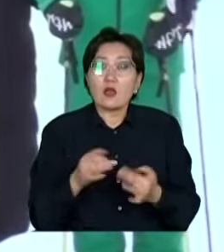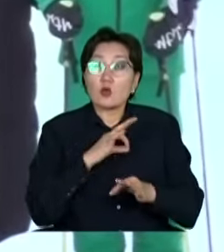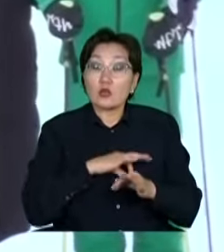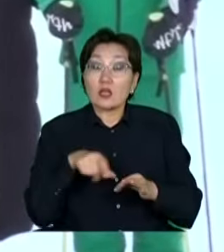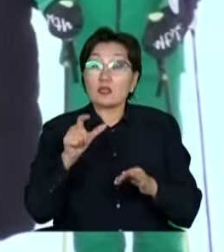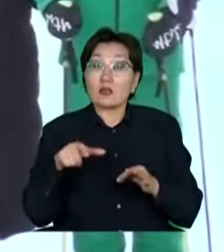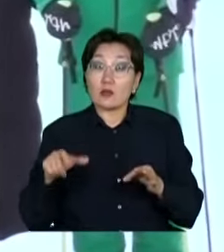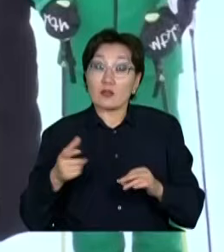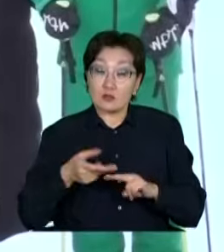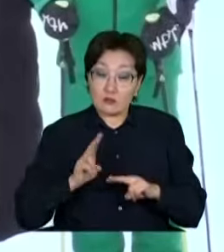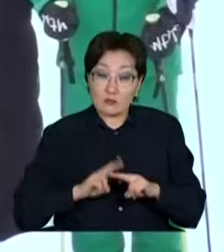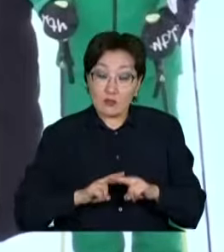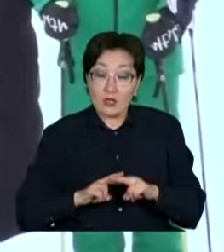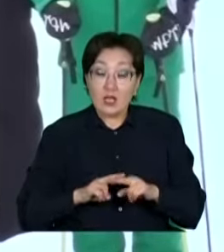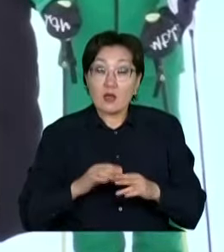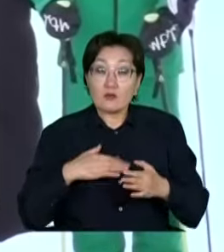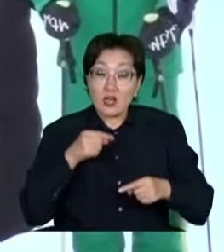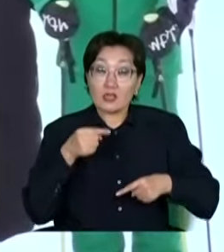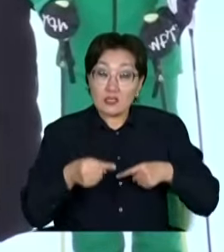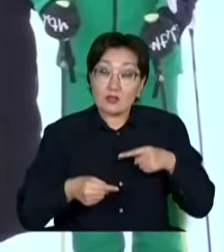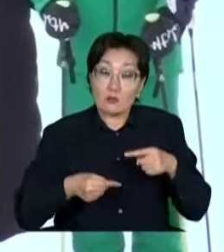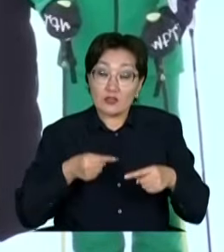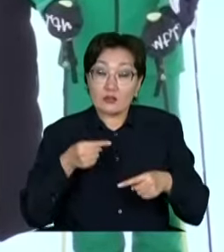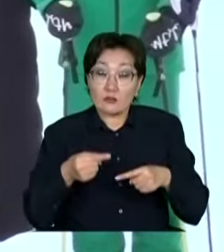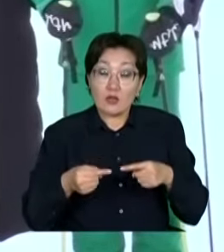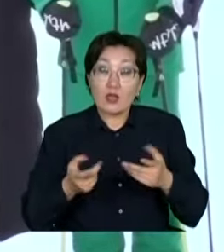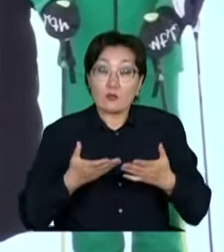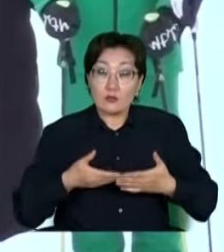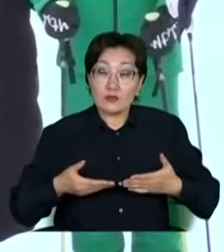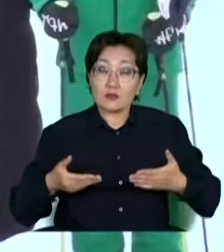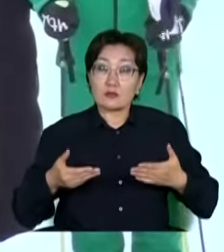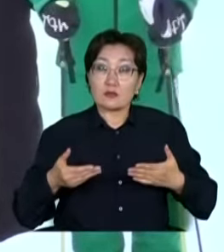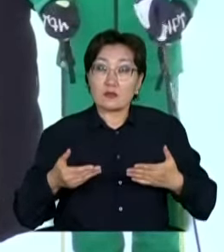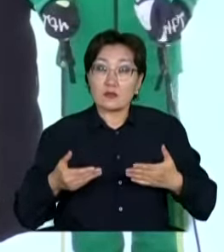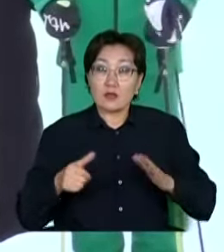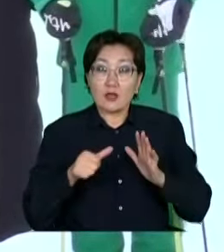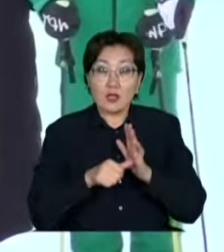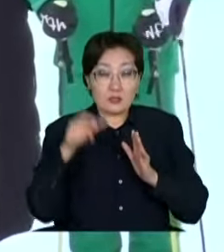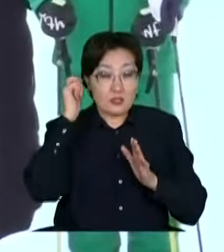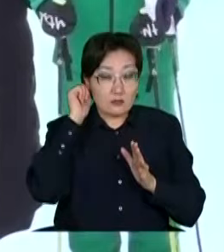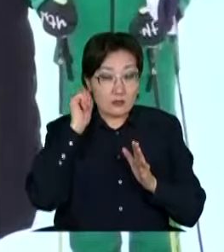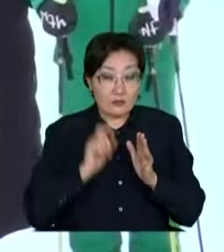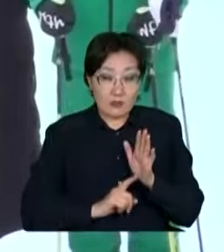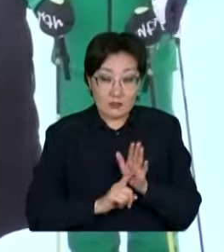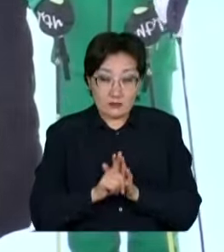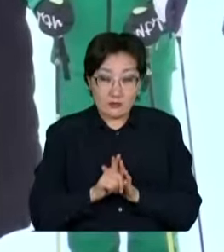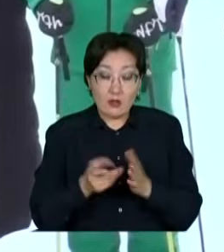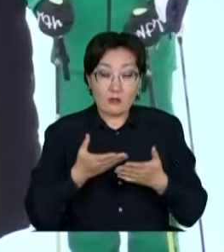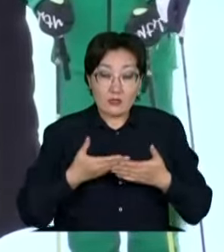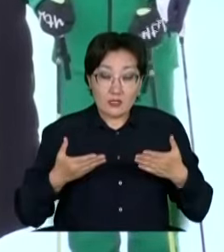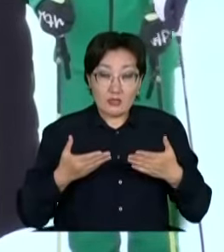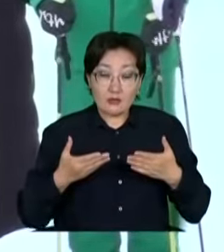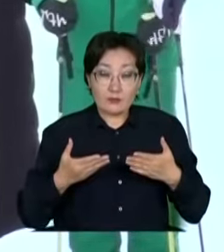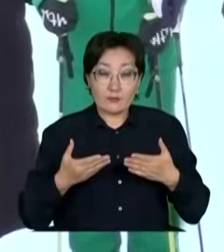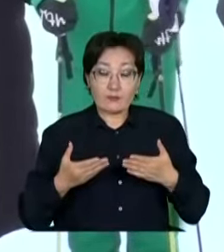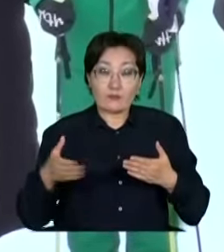ғой. Содан жалғасып бұл шаңға жауып берген сөйін біз 6 жасымыздан бастап, мына бізде бір қабақ бар